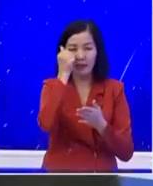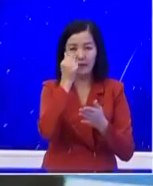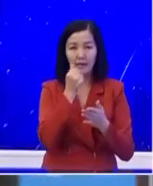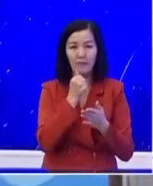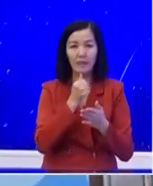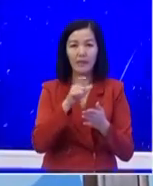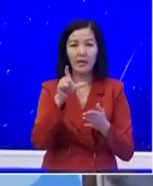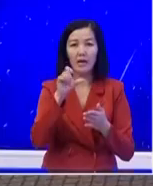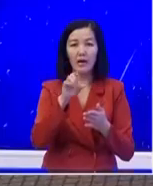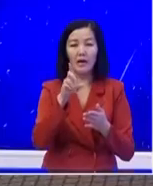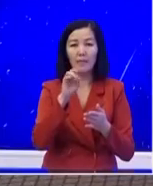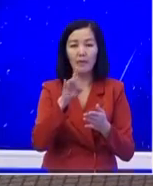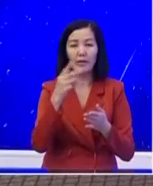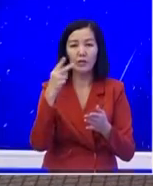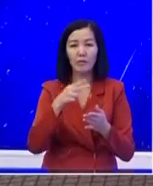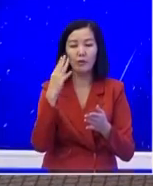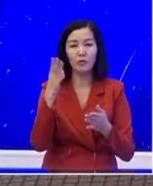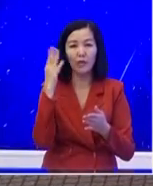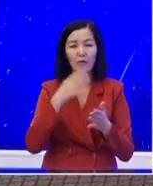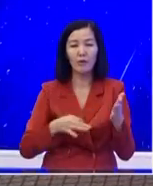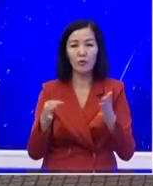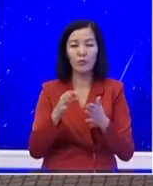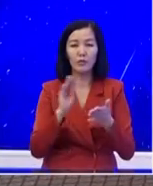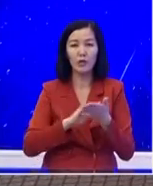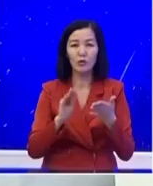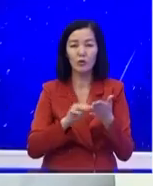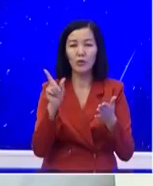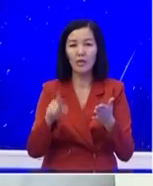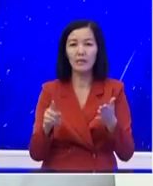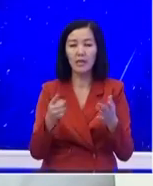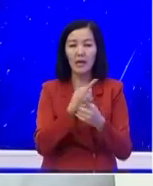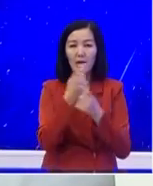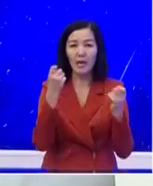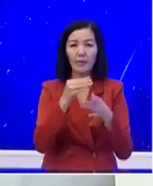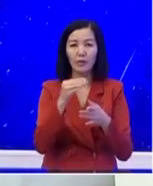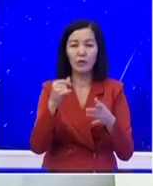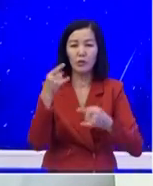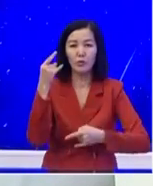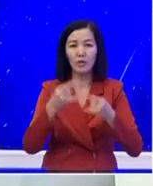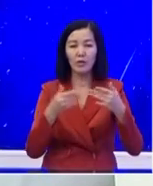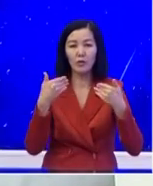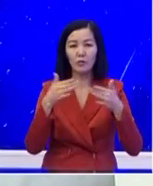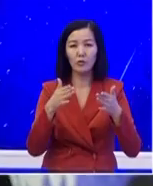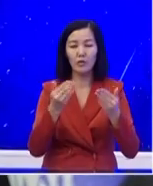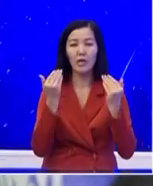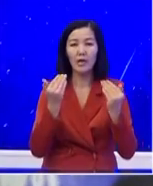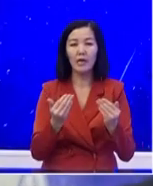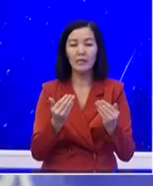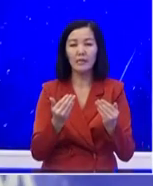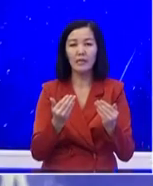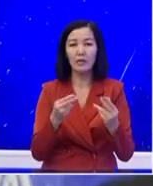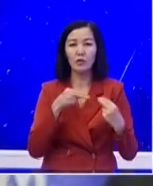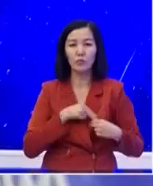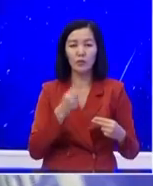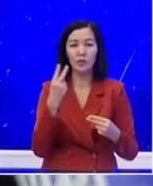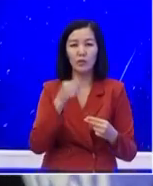Хабар 24 арнасының Алматы облысындағы меншікті тілшісі. Ақпарат айдынына жетісу арнасынан түлеп ұшқан тілшінің салада жүргеніне